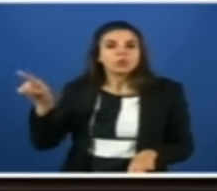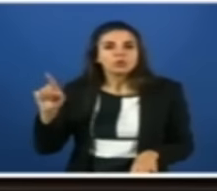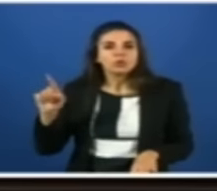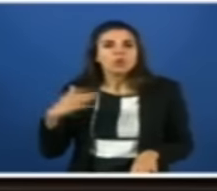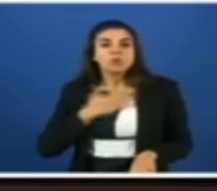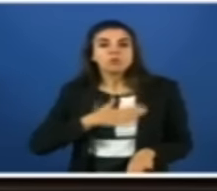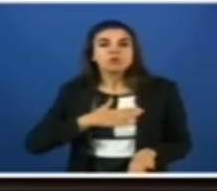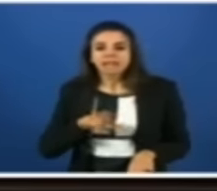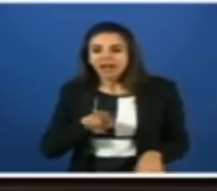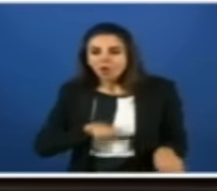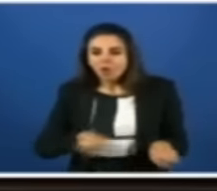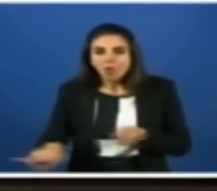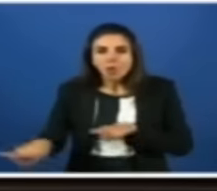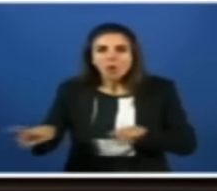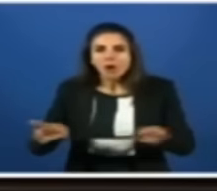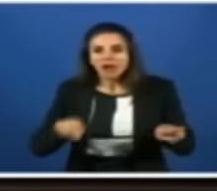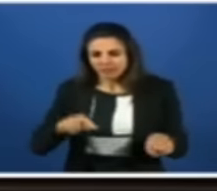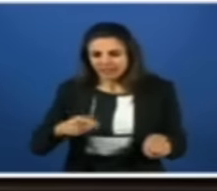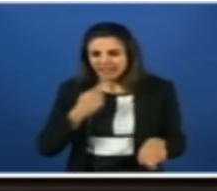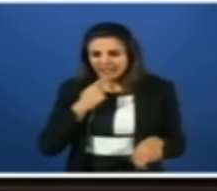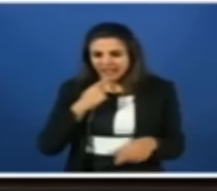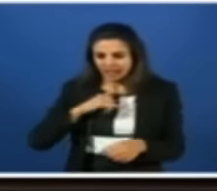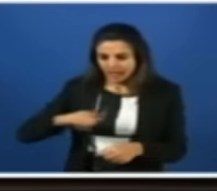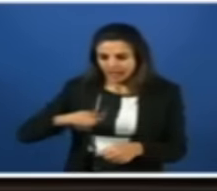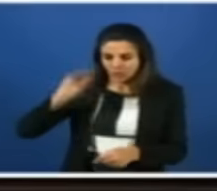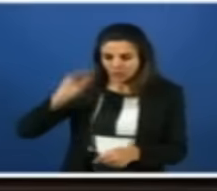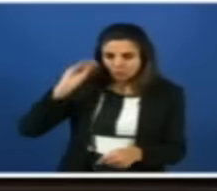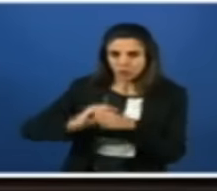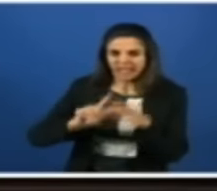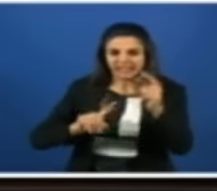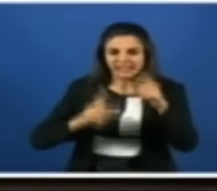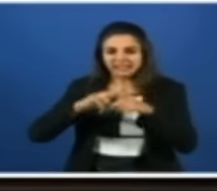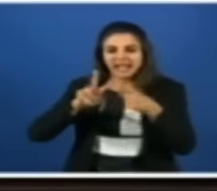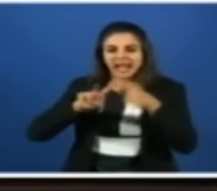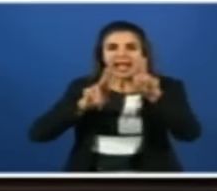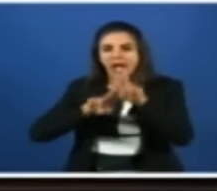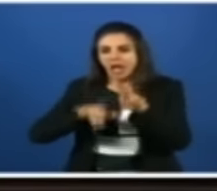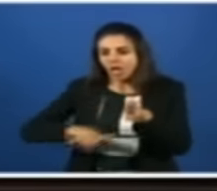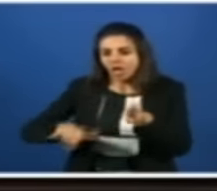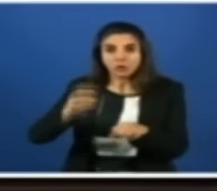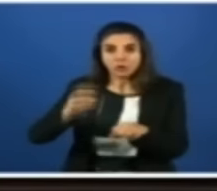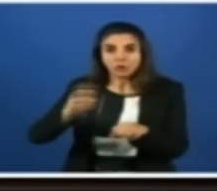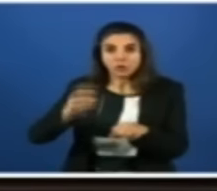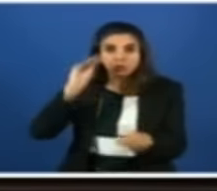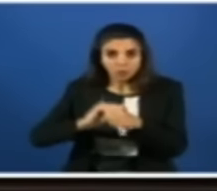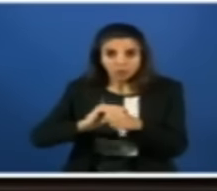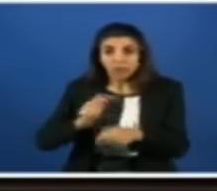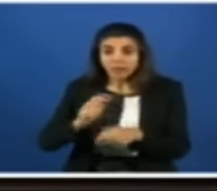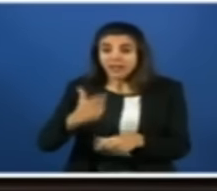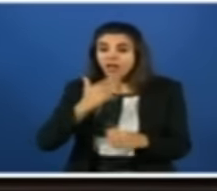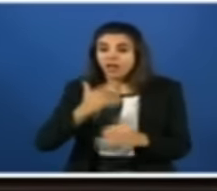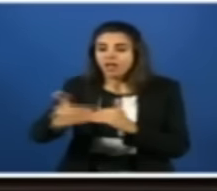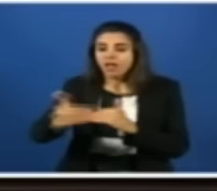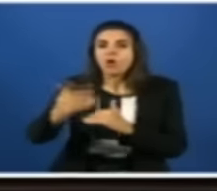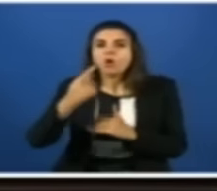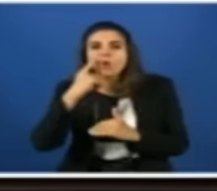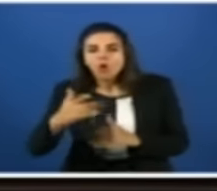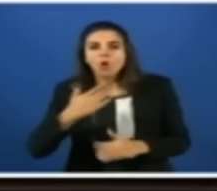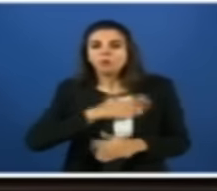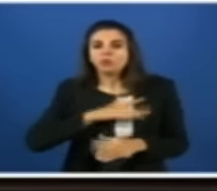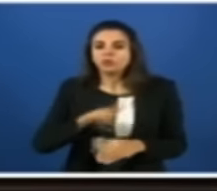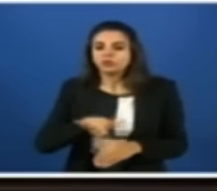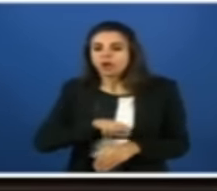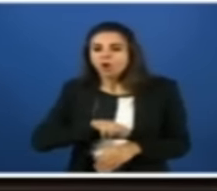İstanbul-Bursa arası bu sene bitiyor. İzni'ye kadar açtık. Bu sene sonunda Bursa'ya kadar da açmış